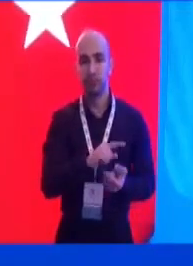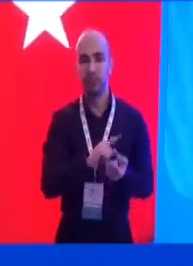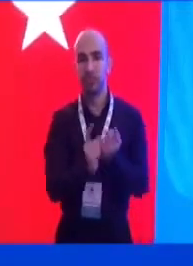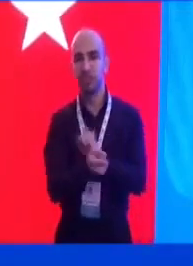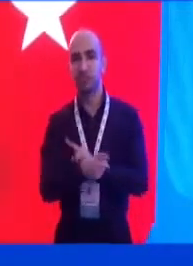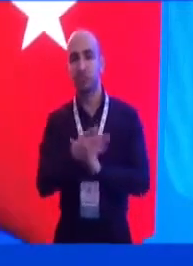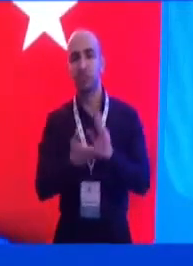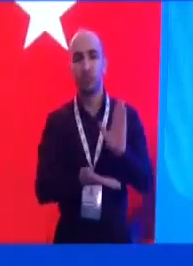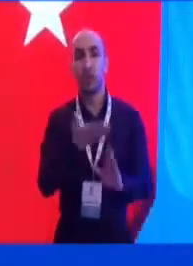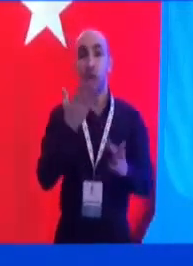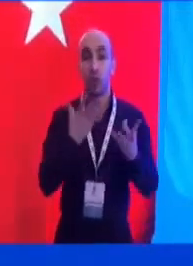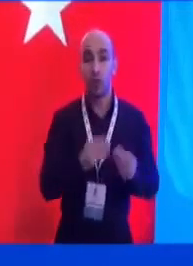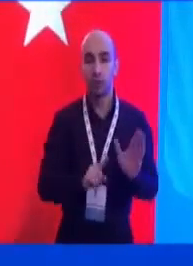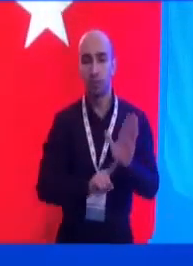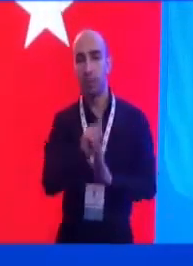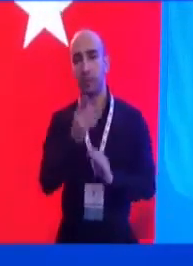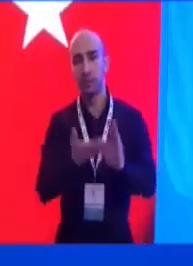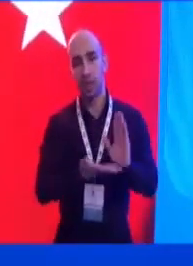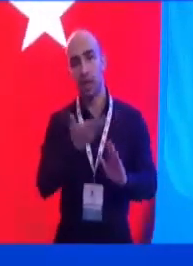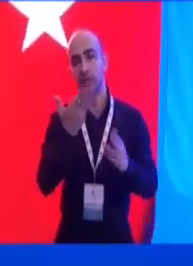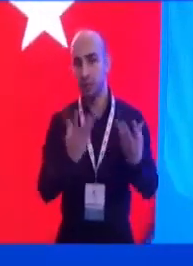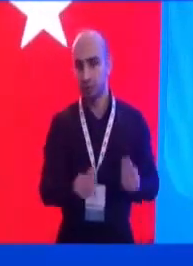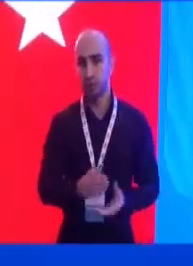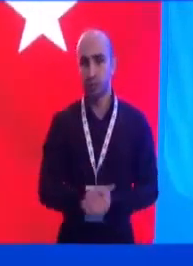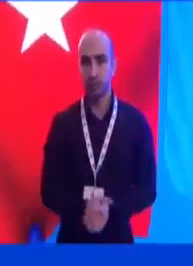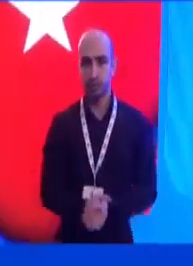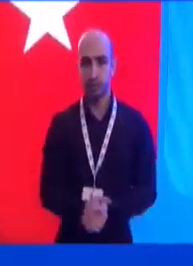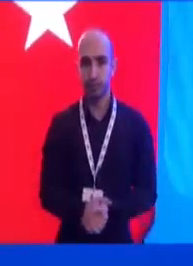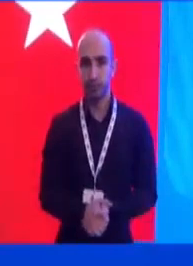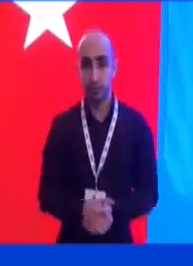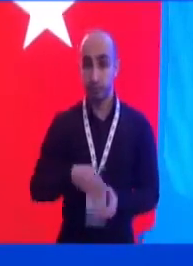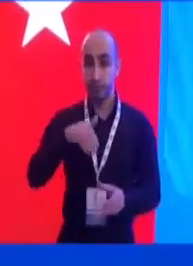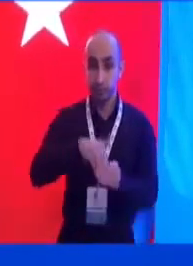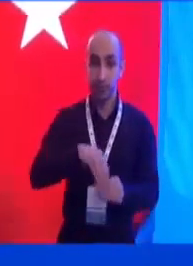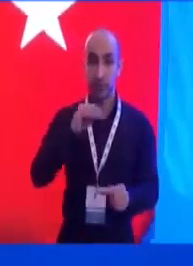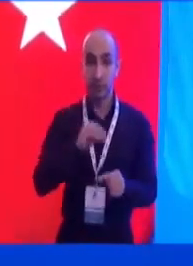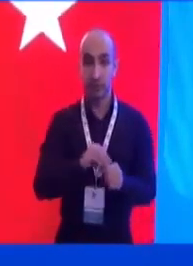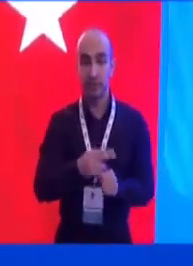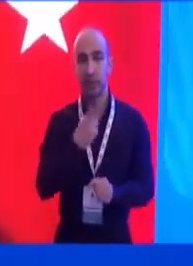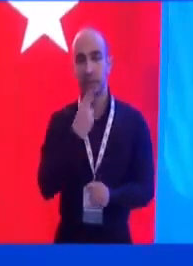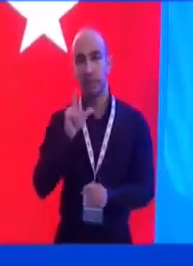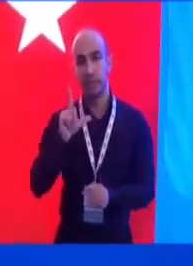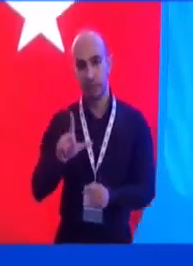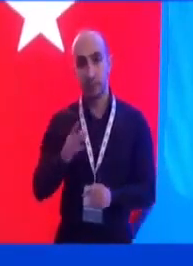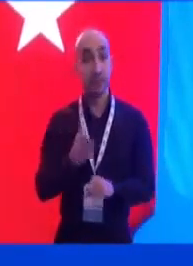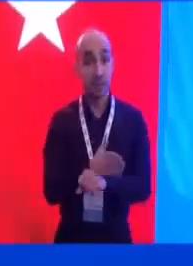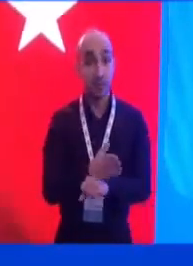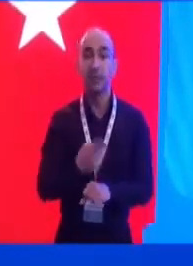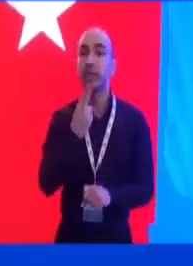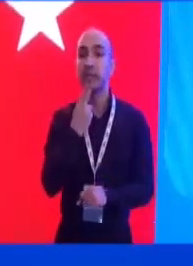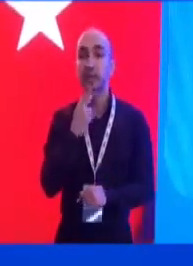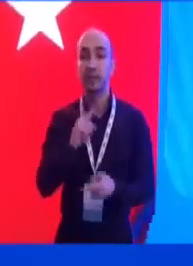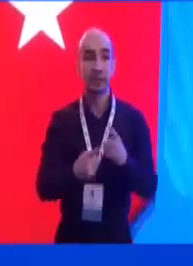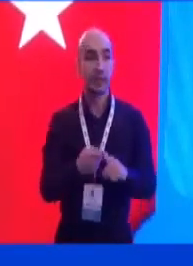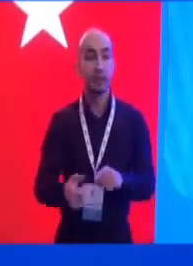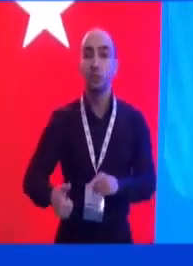artmasının başarıyı artırdığını biliyoruz. Partimizin kadınlara ihtiyacı var. Çünkü kadınların siyasetin